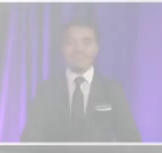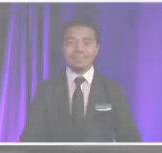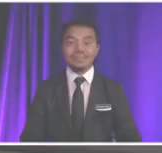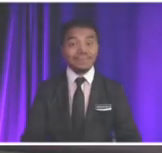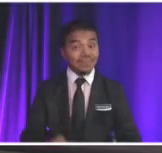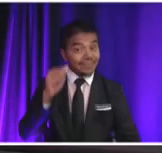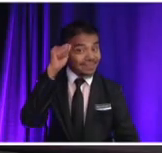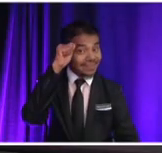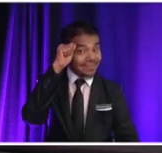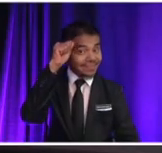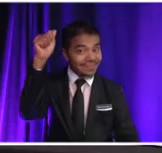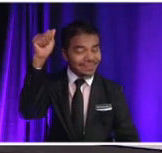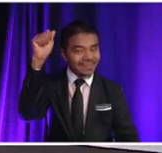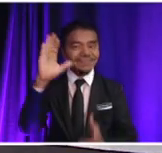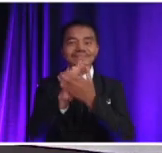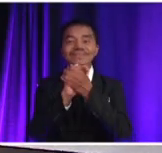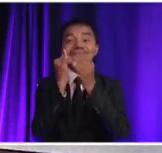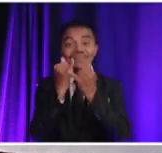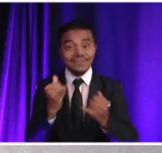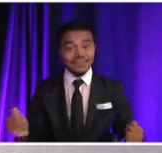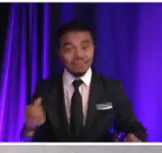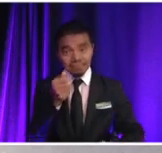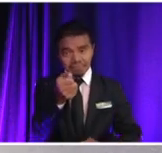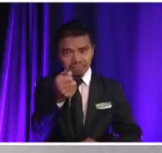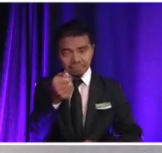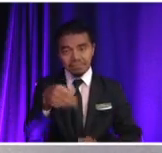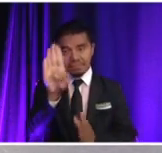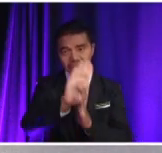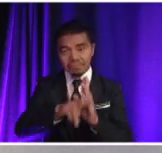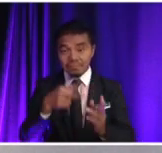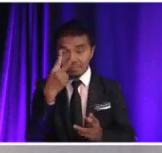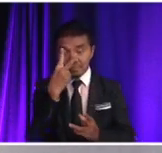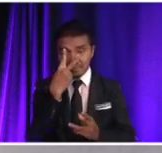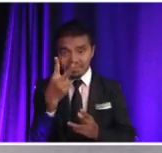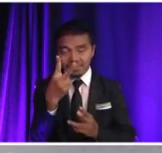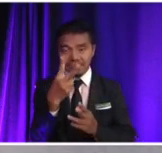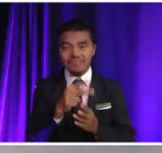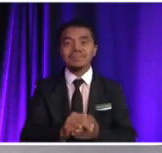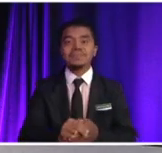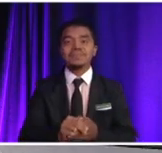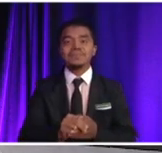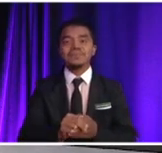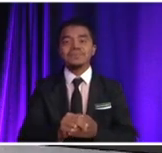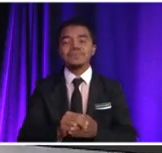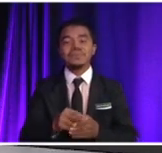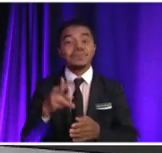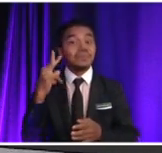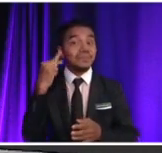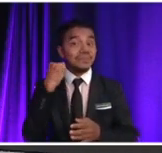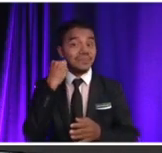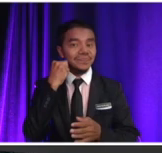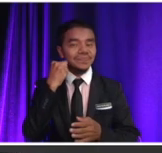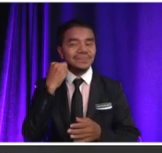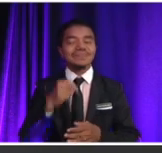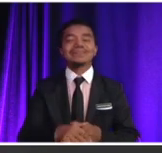Assalamualaikum salam sejahtera anda sedang menonton sukses SPM 2022 bersama saya nisaki hari ini kita